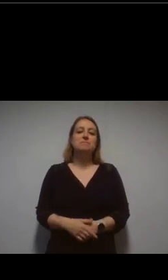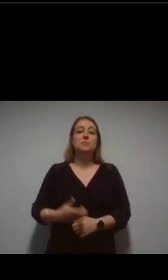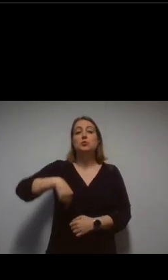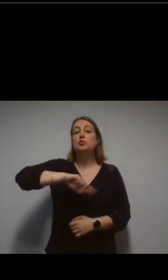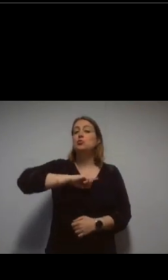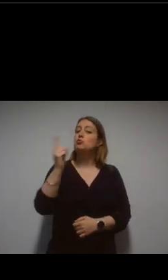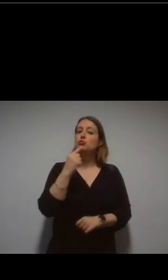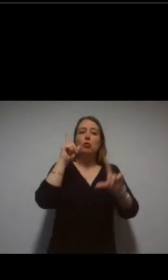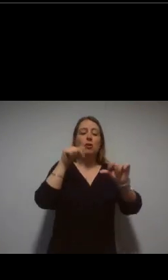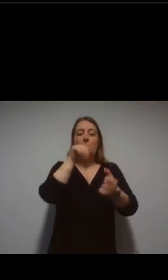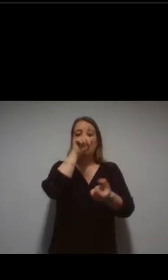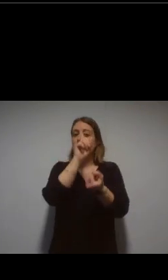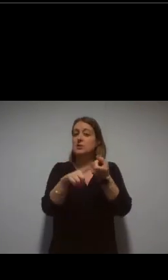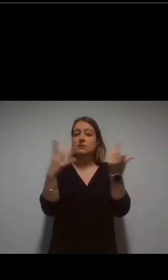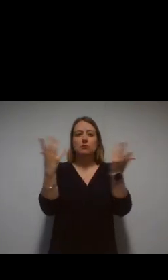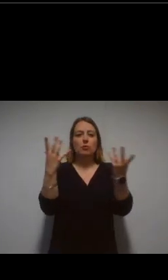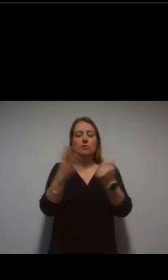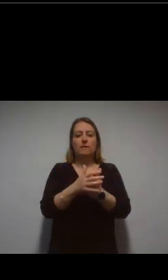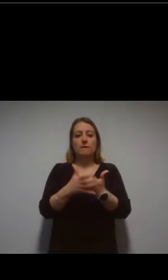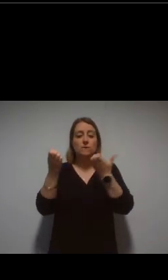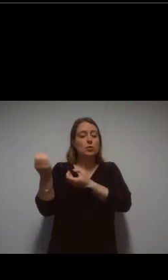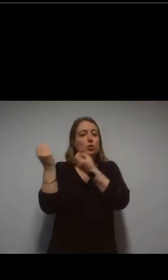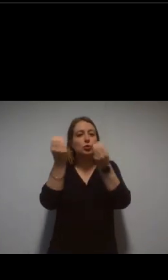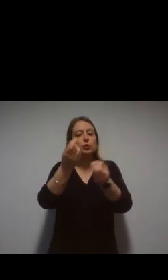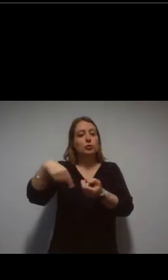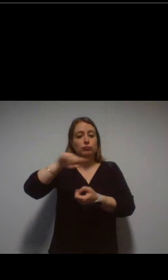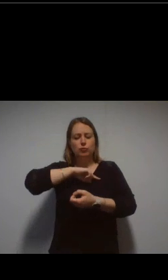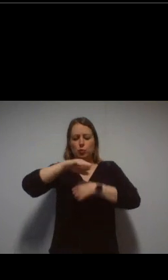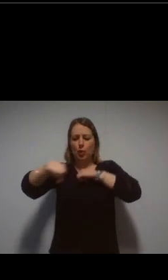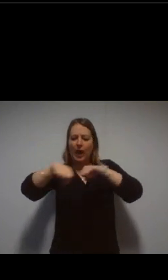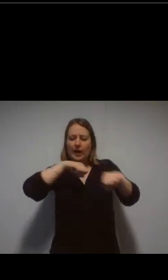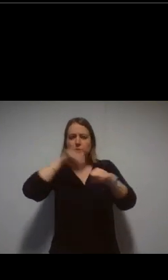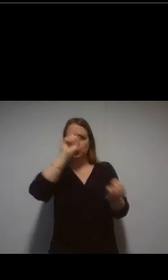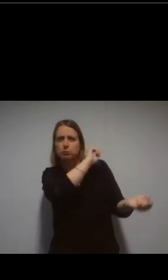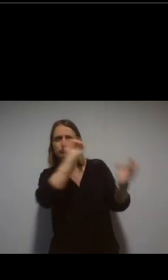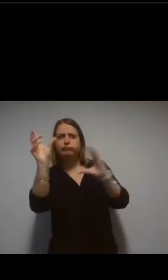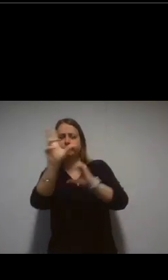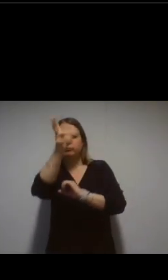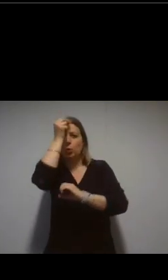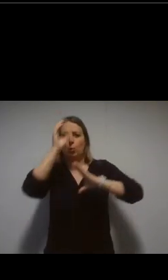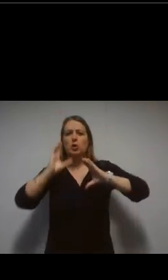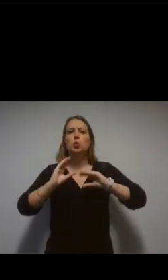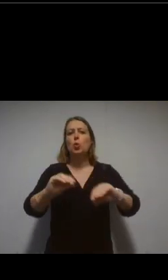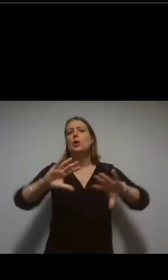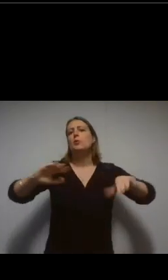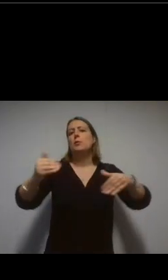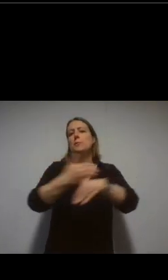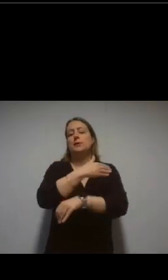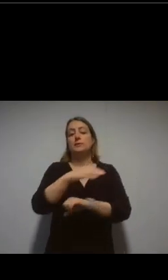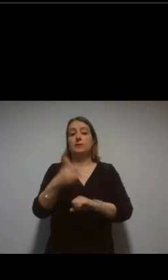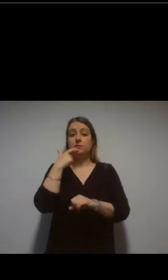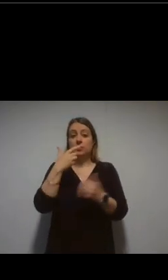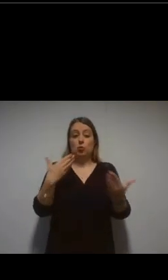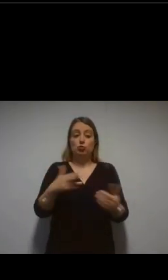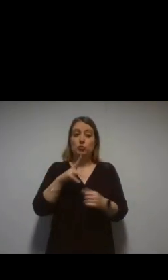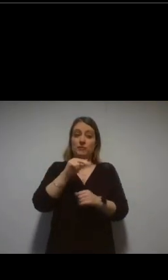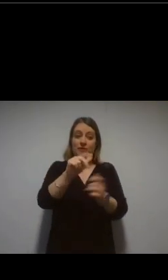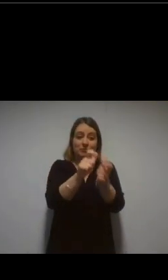d'illustrer le plus concrètement possible les actions qu'on met en lumière. Et donc aujourd'hui, nous aurons le plaisir d'accueillir une de nos entreprises